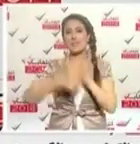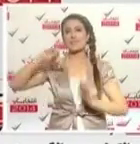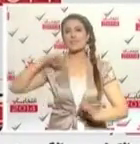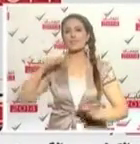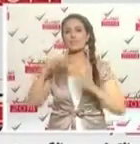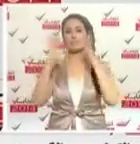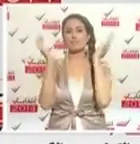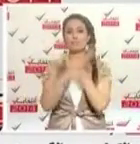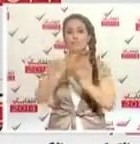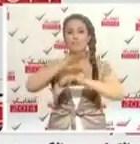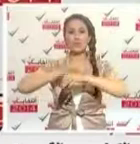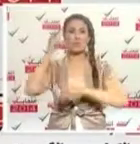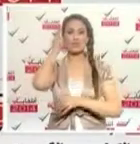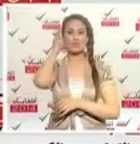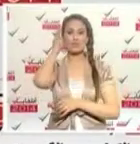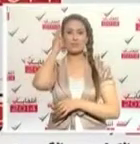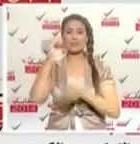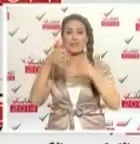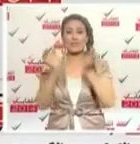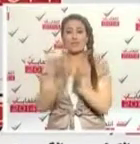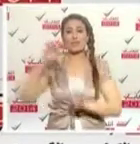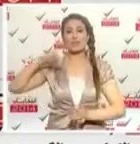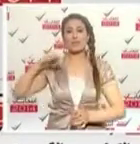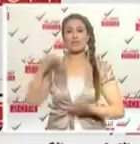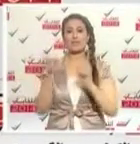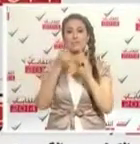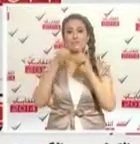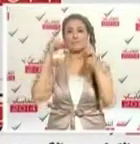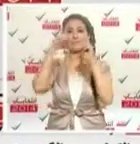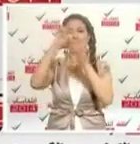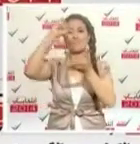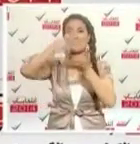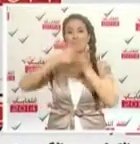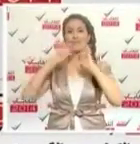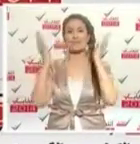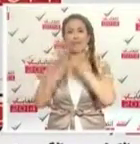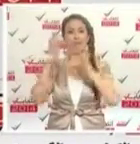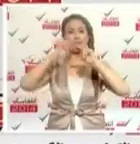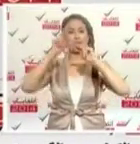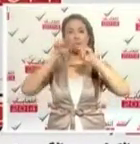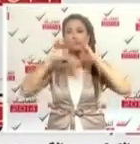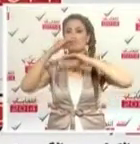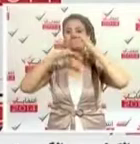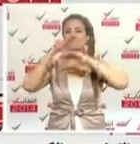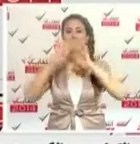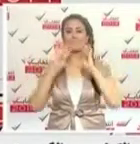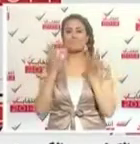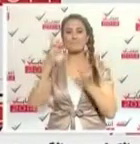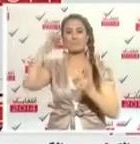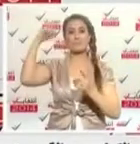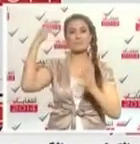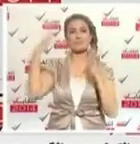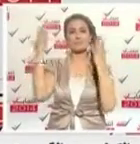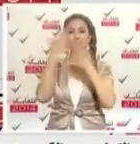الوطني التونسي عند دائرة القصرين. إن حركة الشباب الوطني التونسي هي حركة وسطية ذات بعد إصلاحي، تؤمن بأن